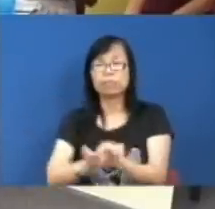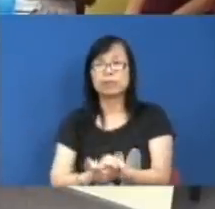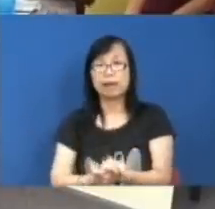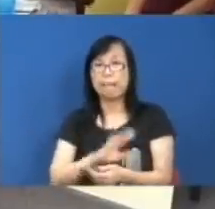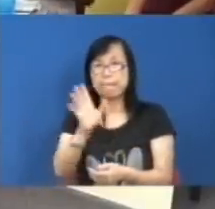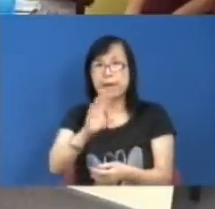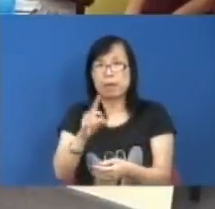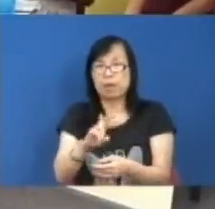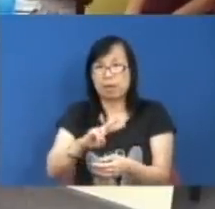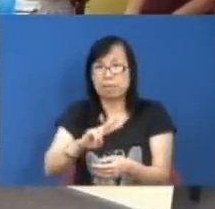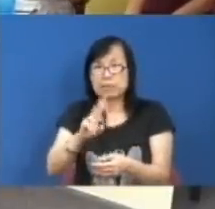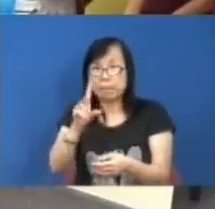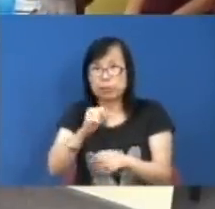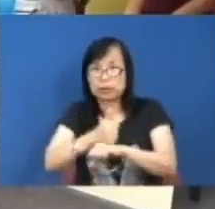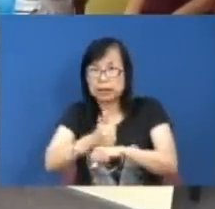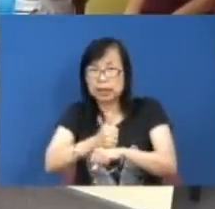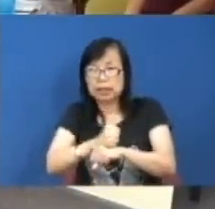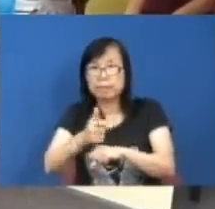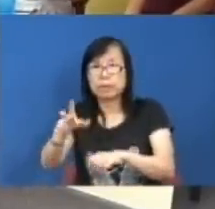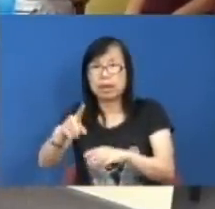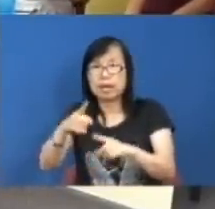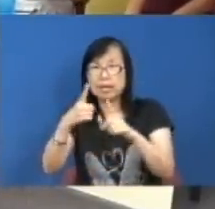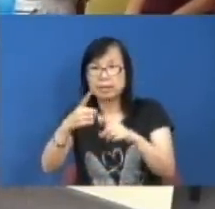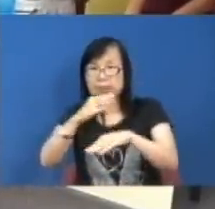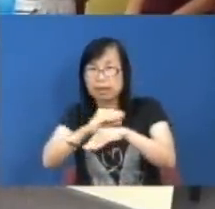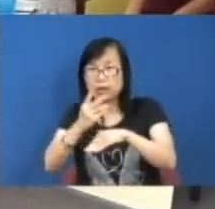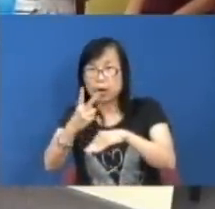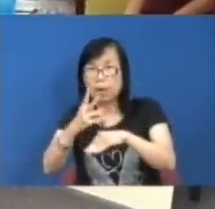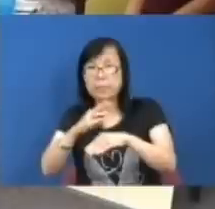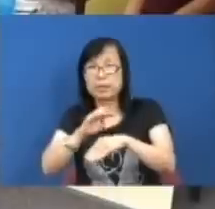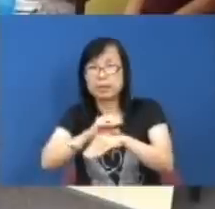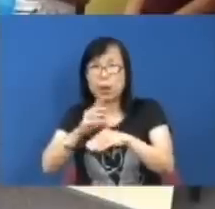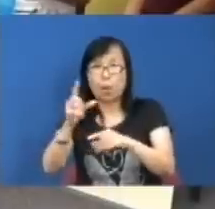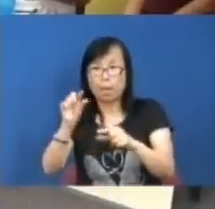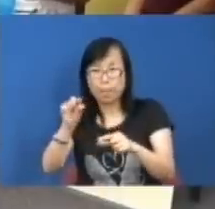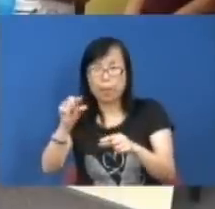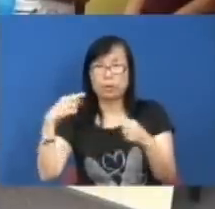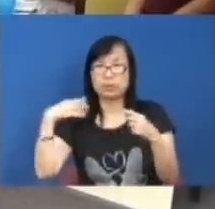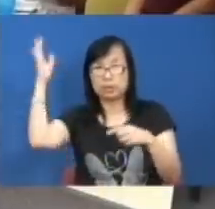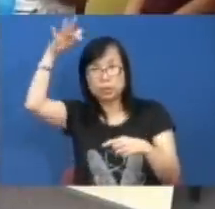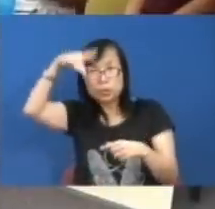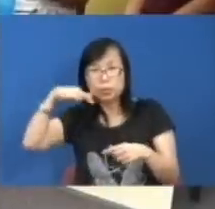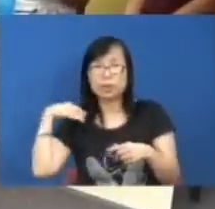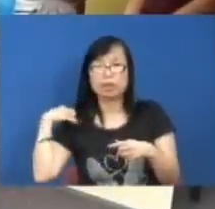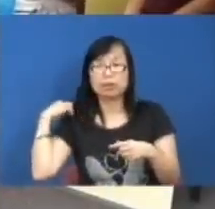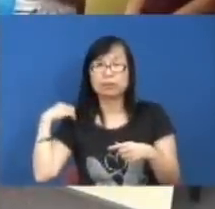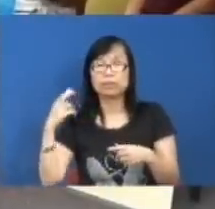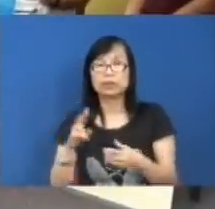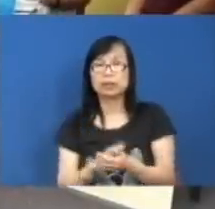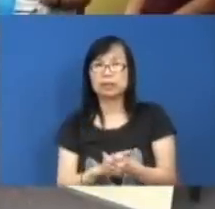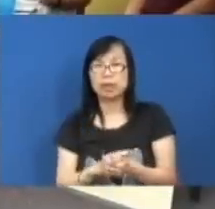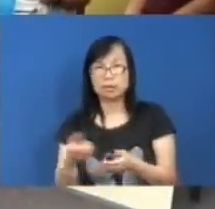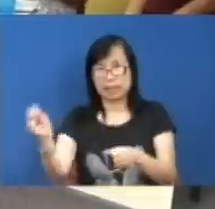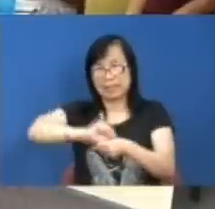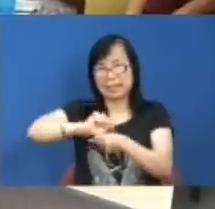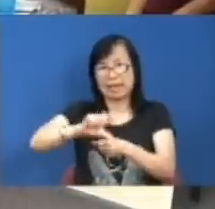一底兩面嘅一個基本，我哋叫一底兩面嘅基本套餐，一件薄嘅雨褸。咁其實有啲情形咧係可以著翻一件更加厚身啲